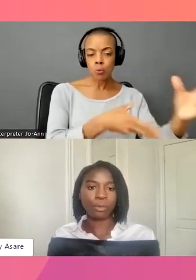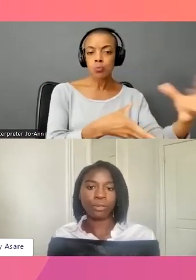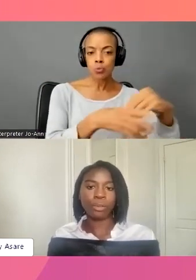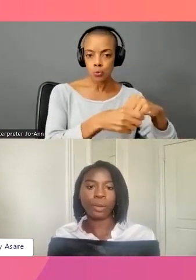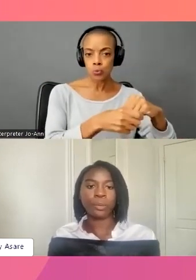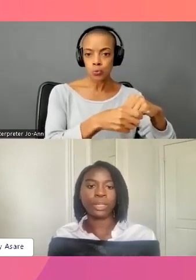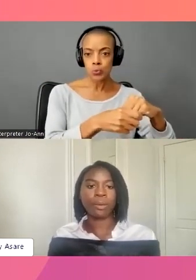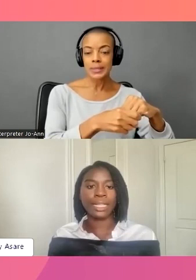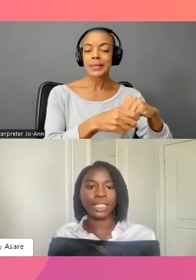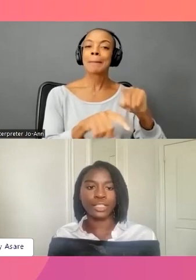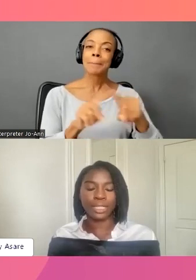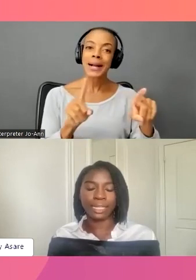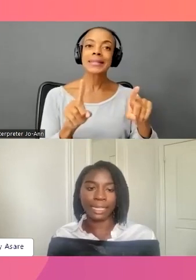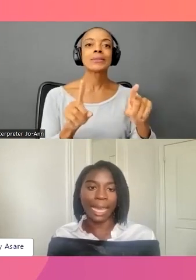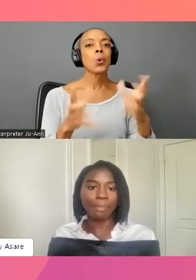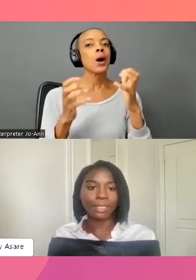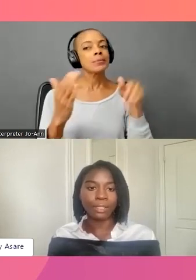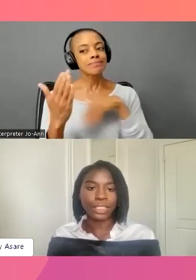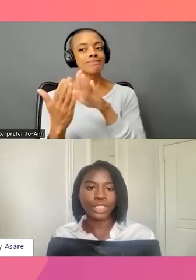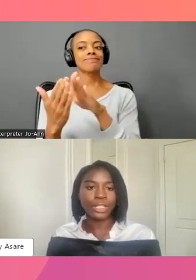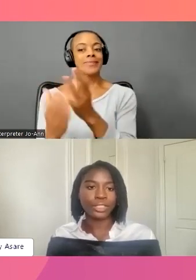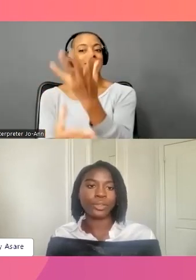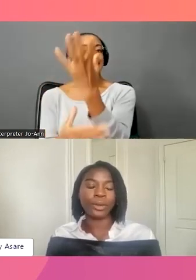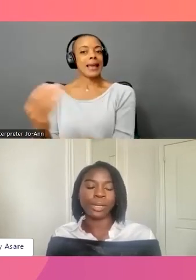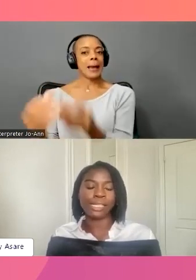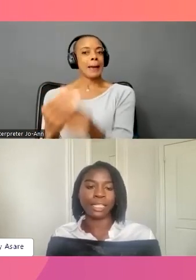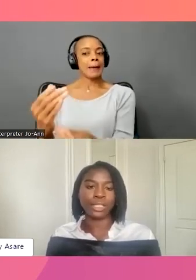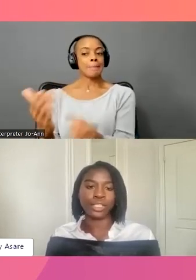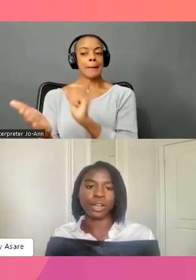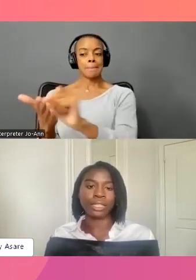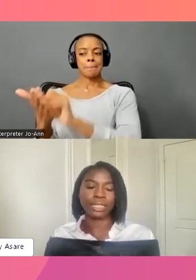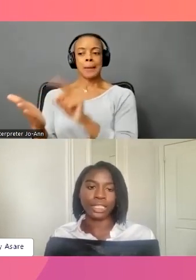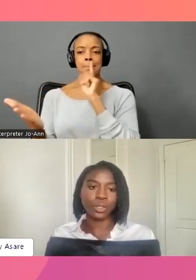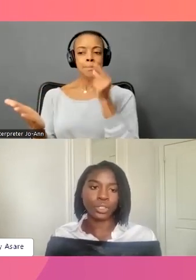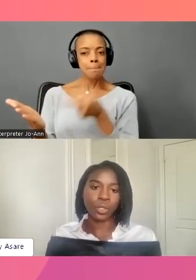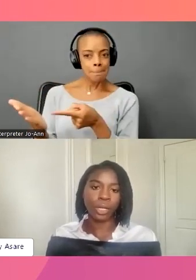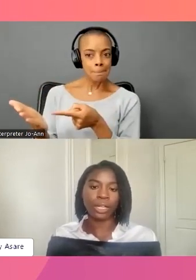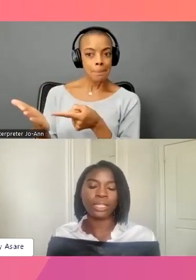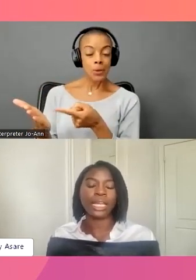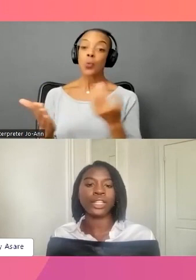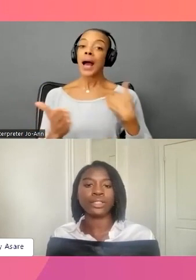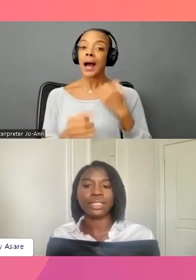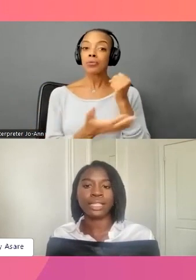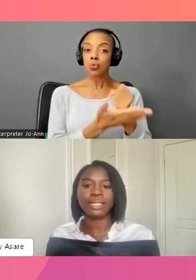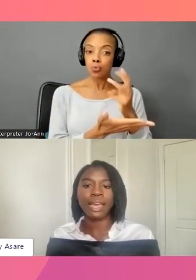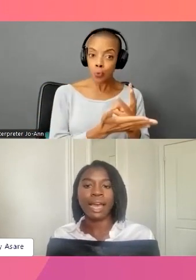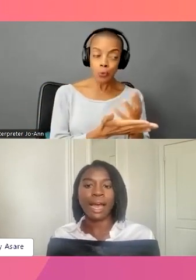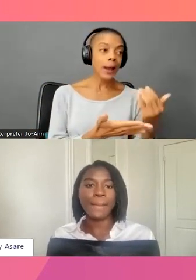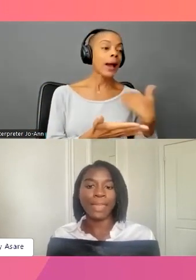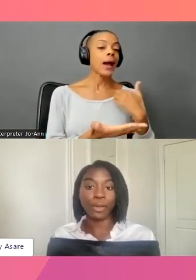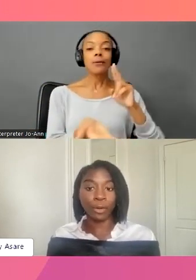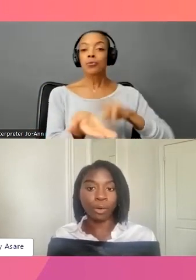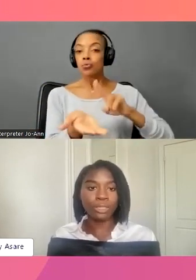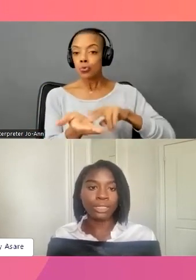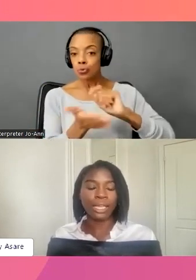le genre. On a compris que d'autres professionnels pouvaient être inclus dans cette